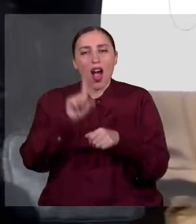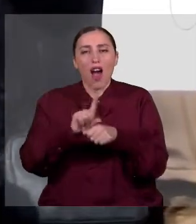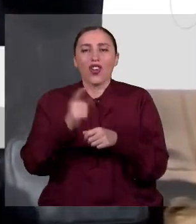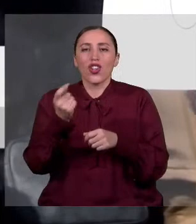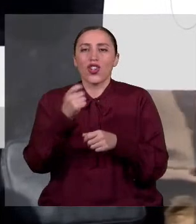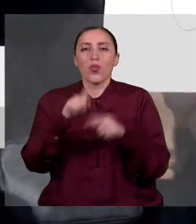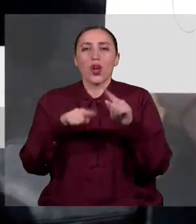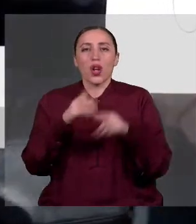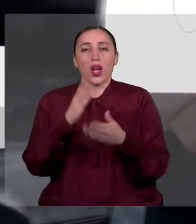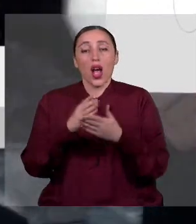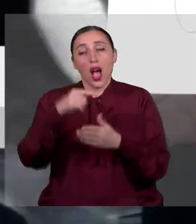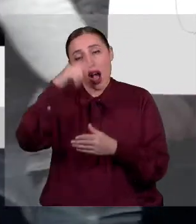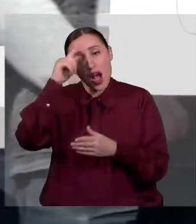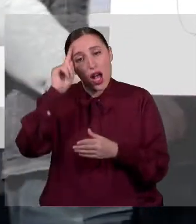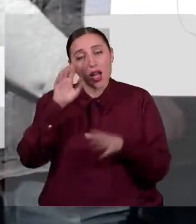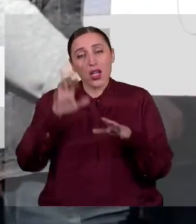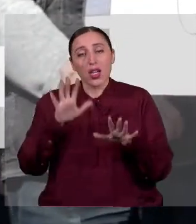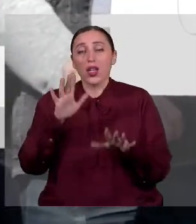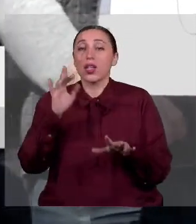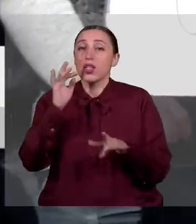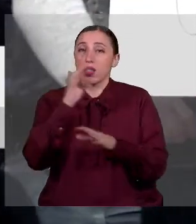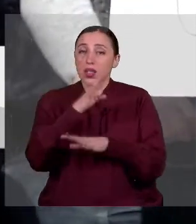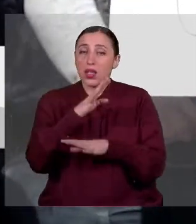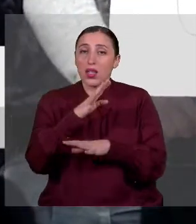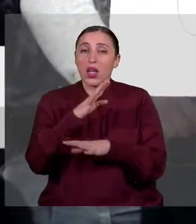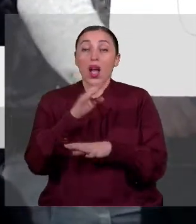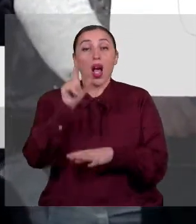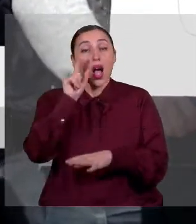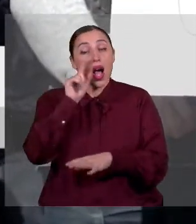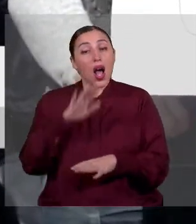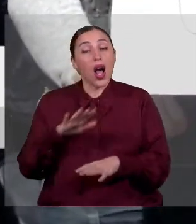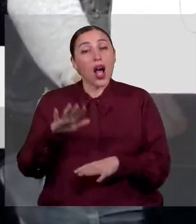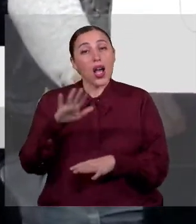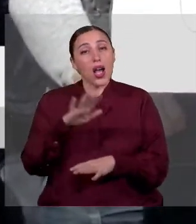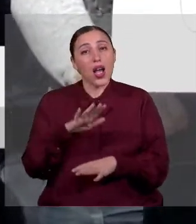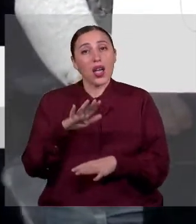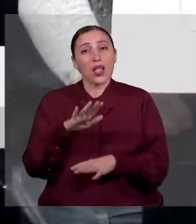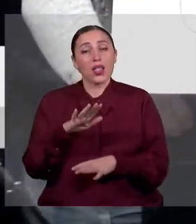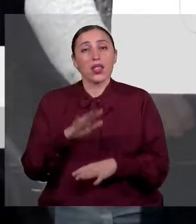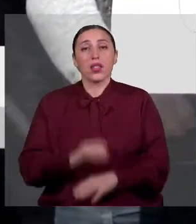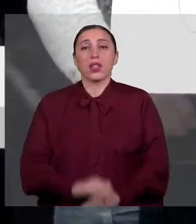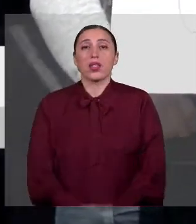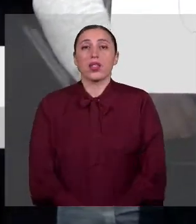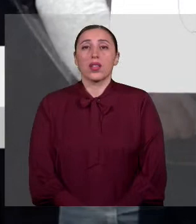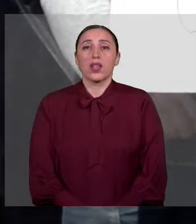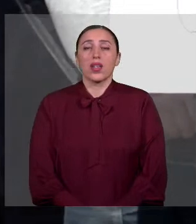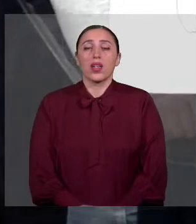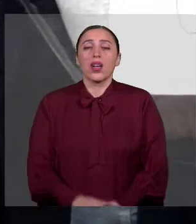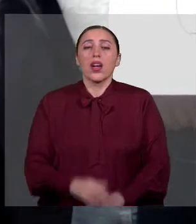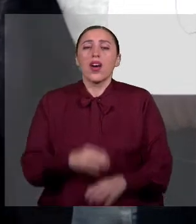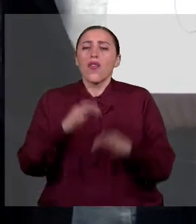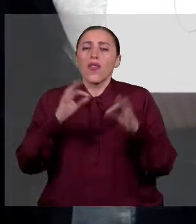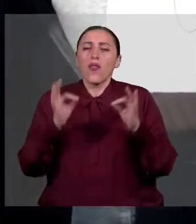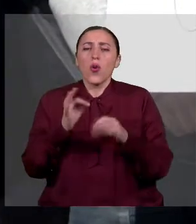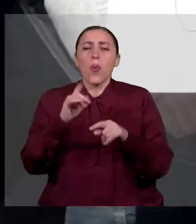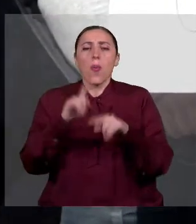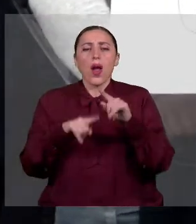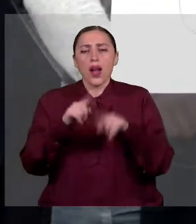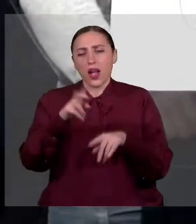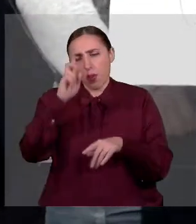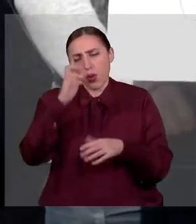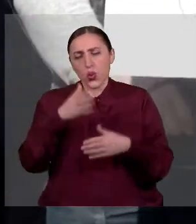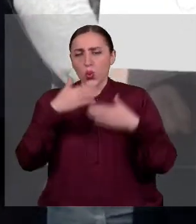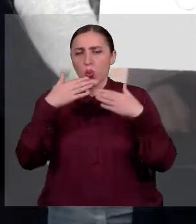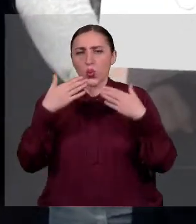Ալիևը սխալվում է, իսկ սխալը հետևյալն է. Հայաստանն ընդհանրապես որևէ բարեկամ չունի եւ